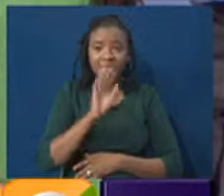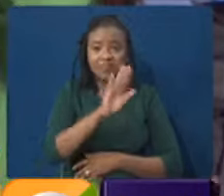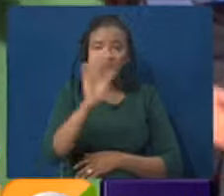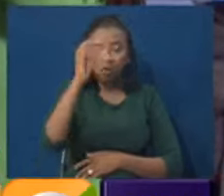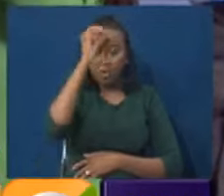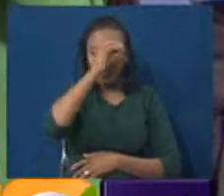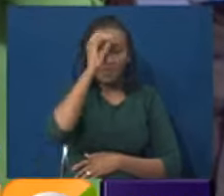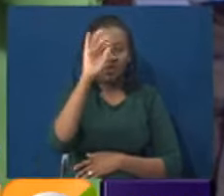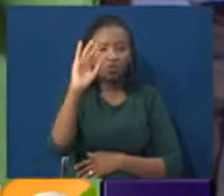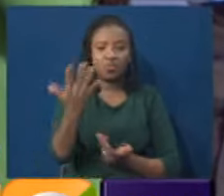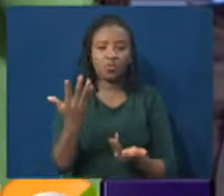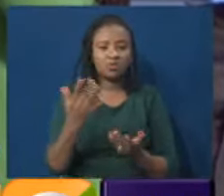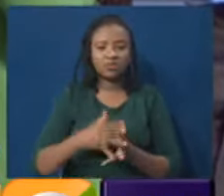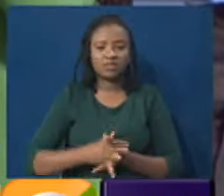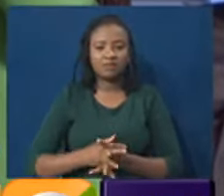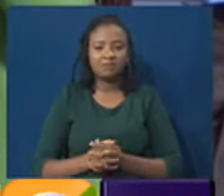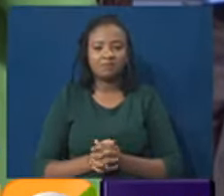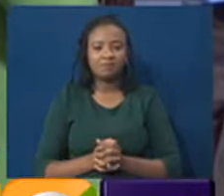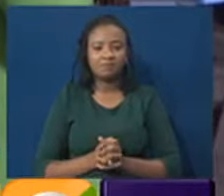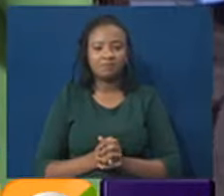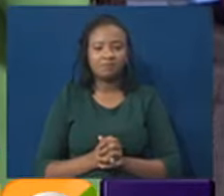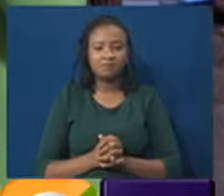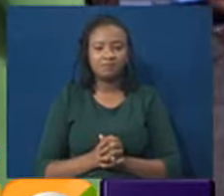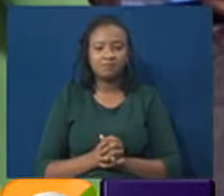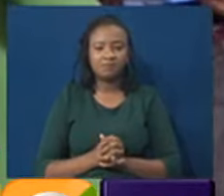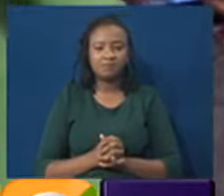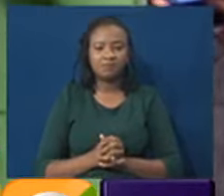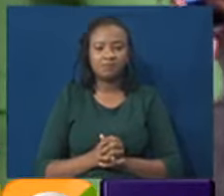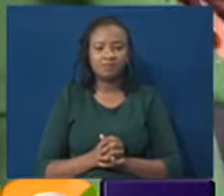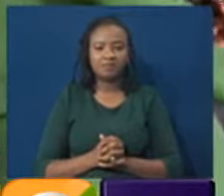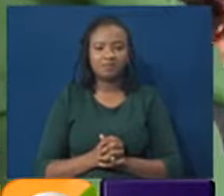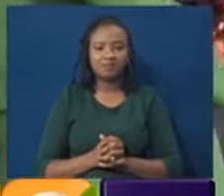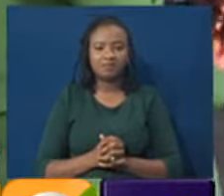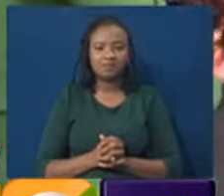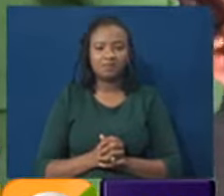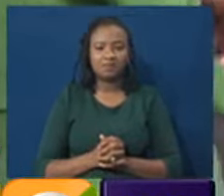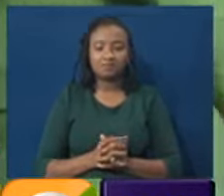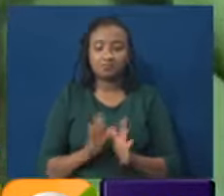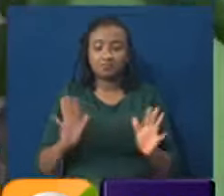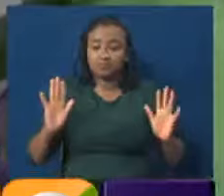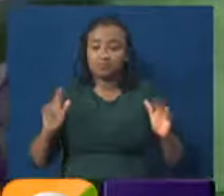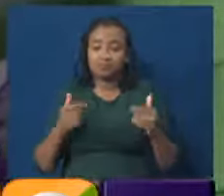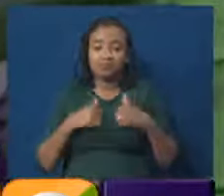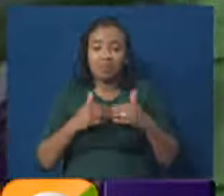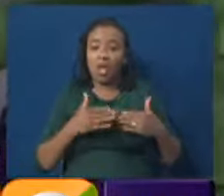yapi? Mi kwa kusema tu, sijanufaika kwa sababu